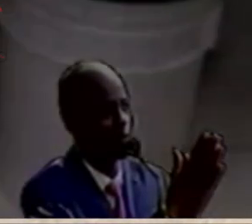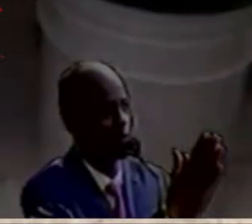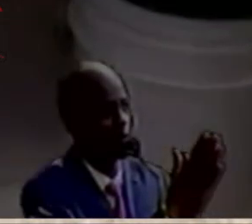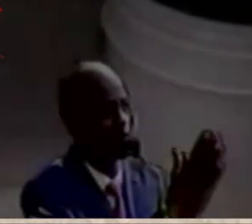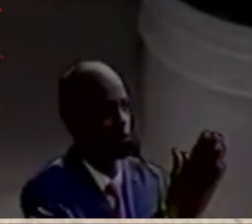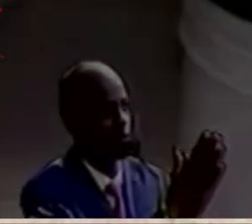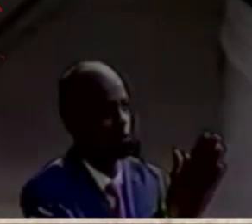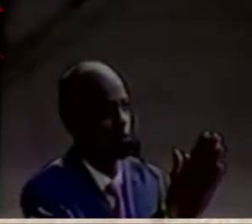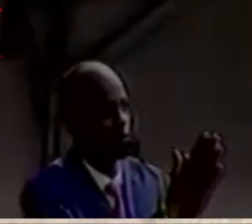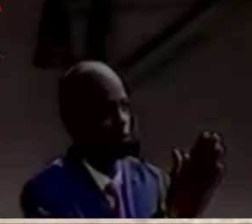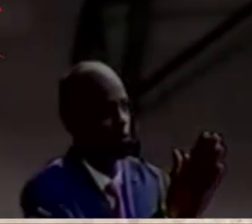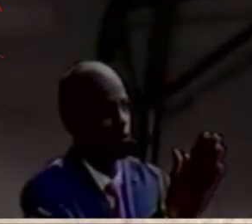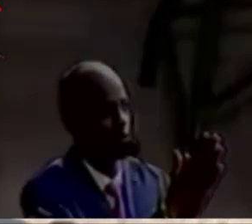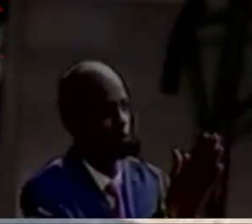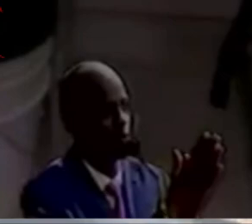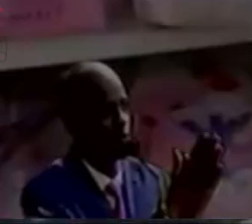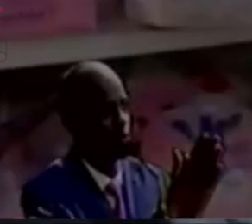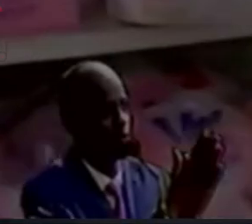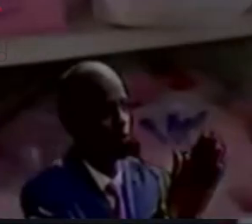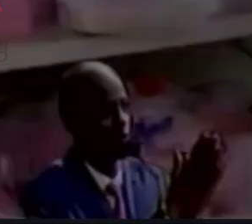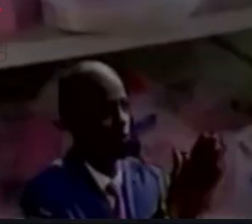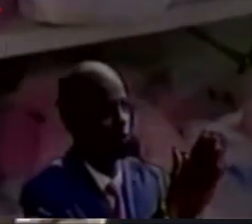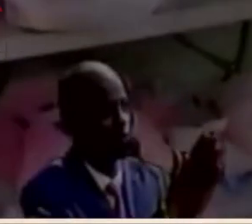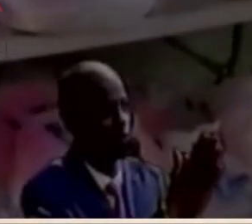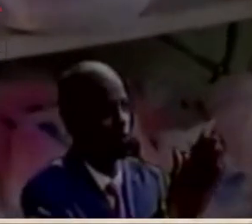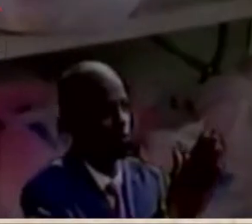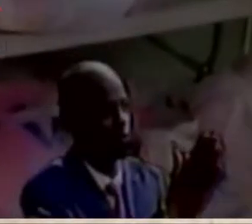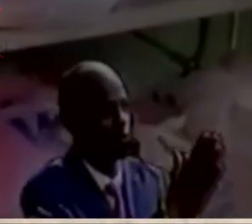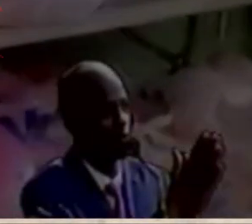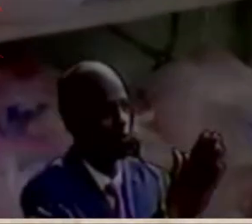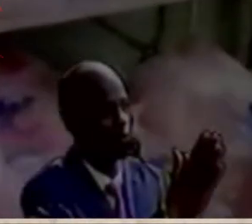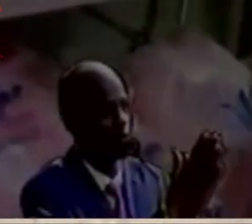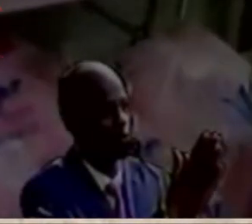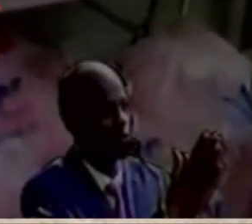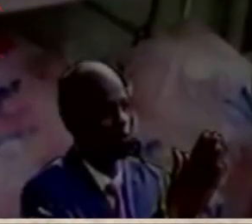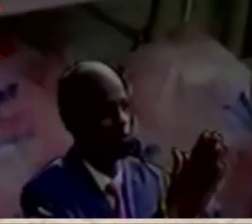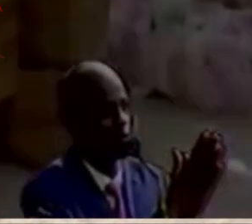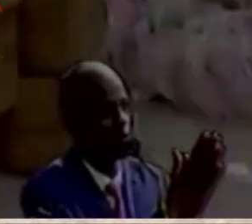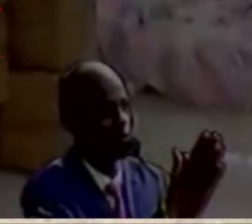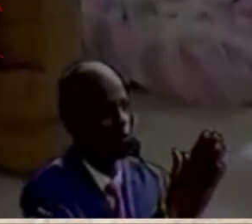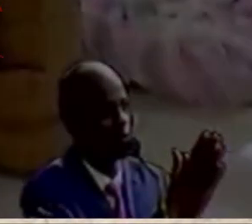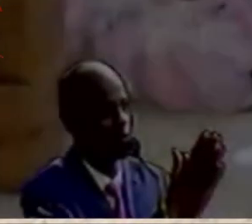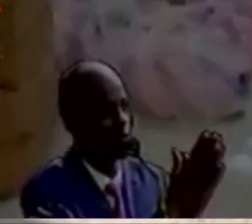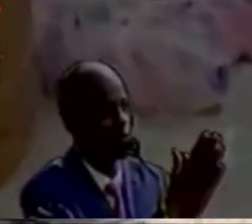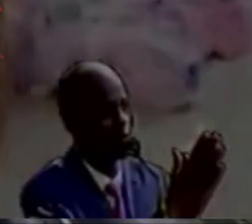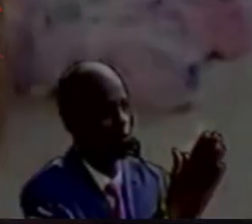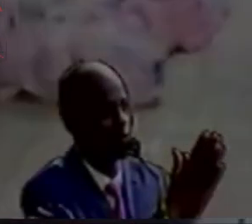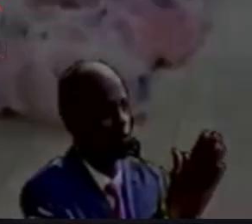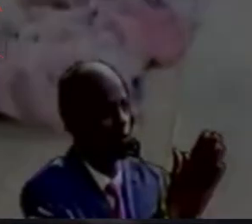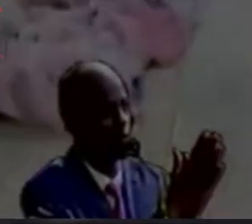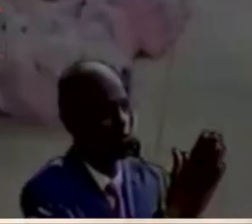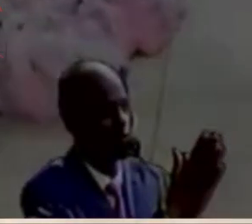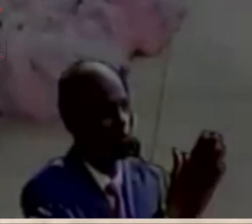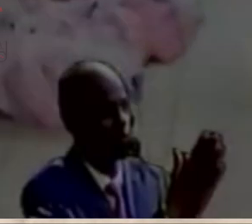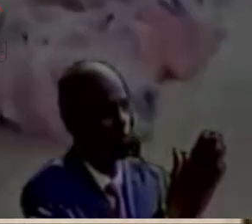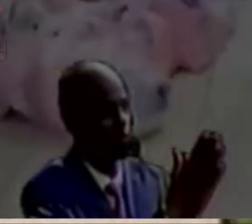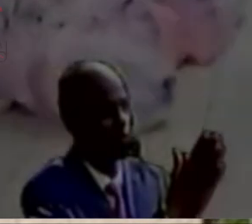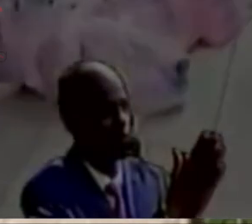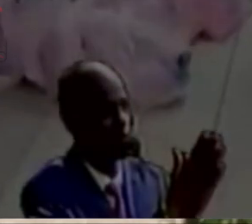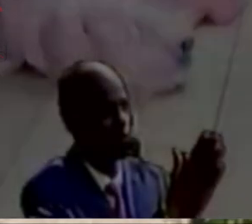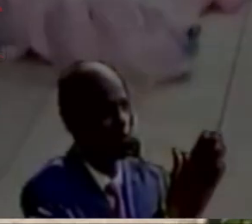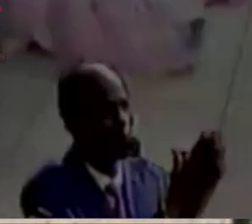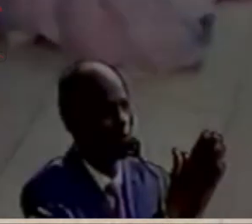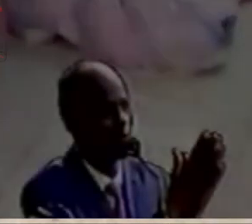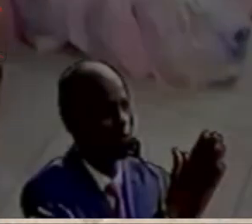déjà beaucoup de membres qui ont donné, directement même à la DPC. Toutes ces aides vont aller, je dirais, vers